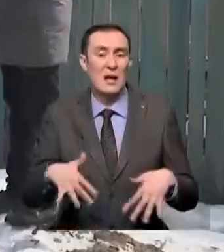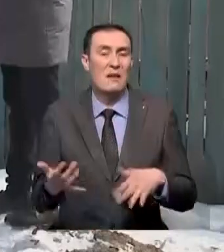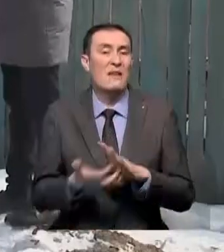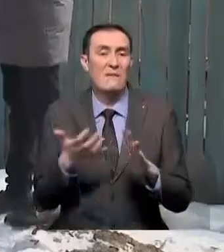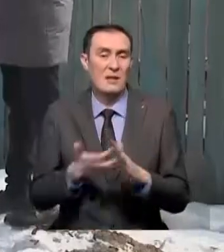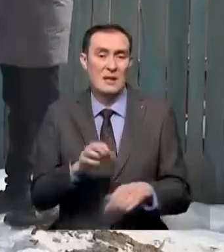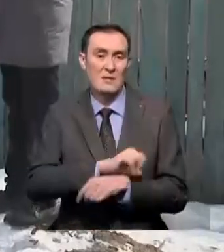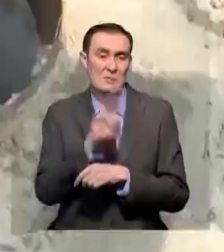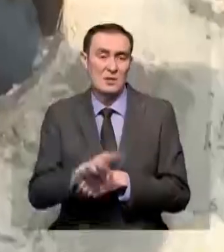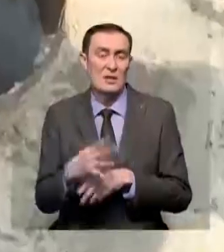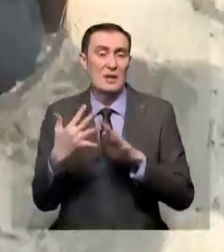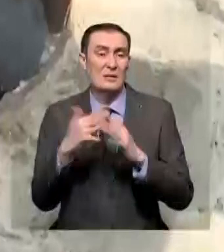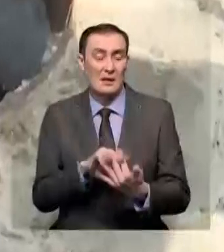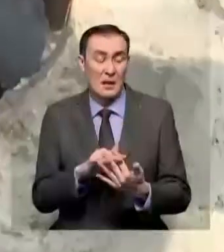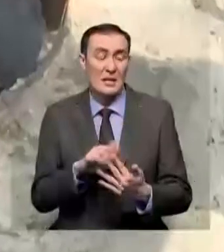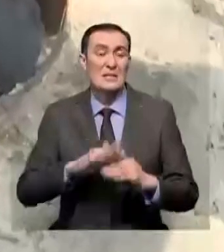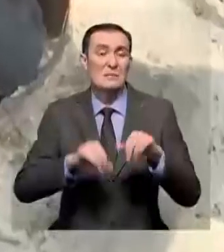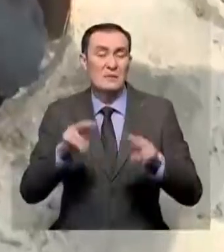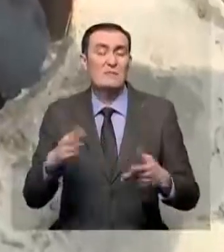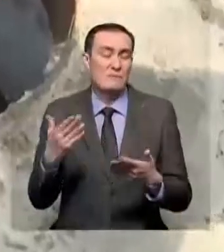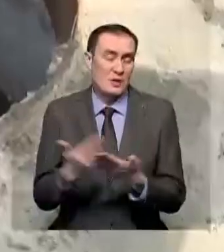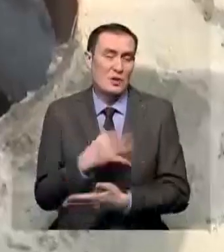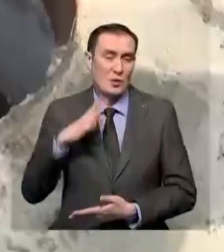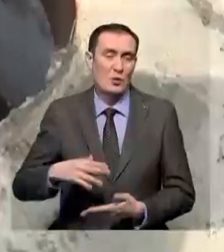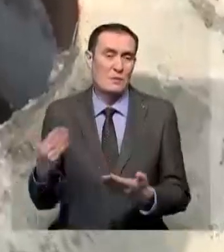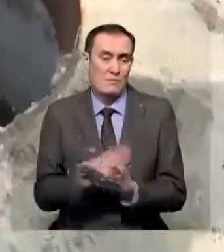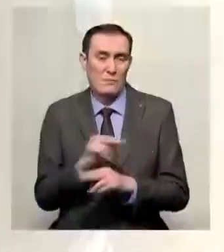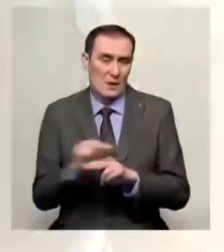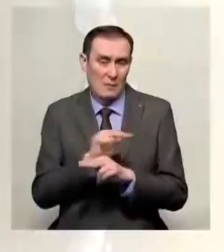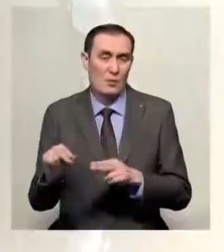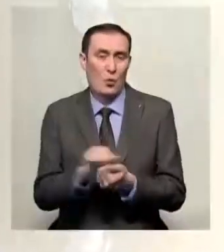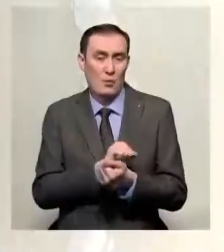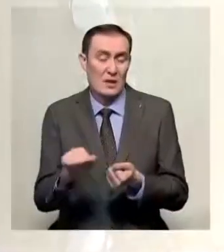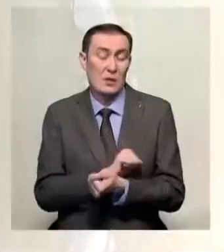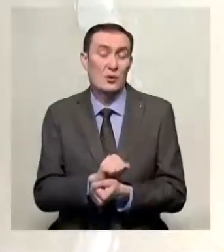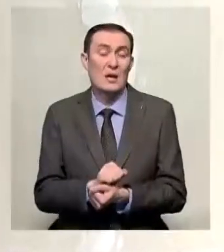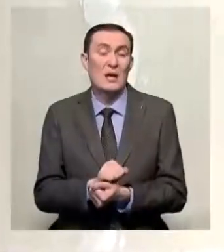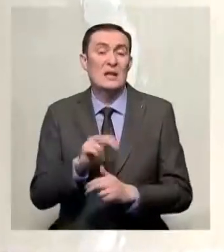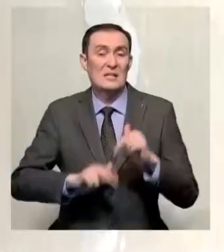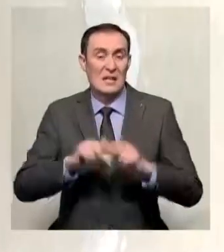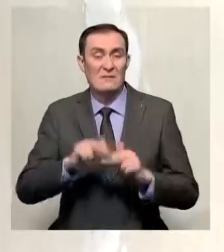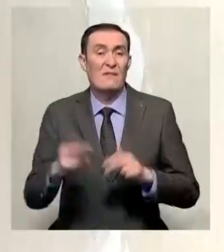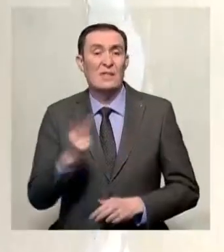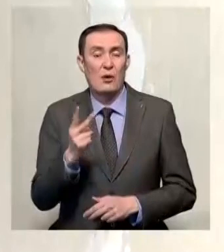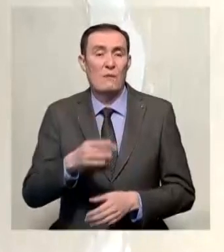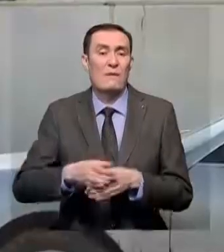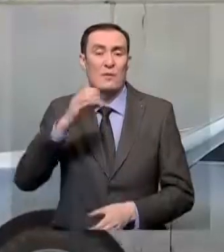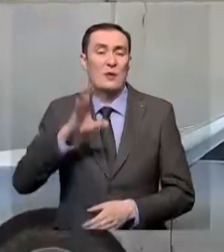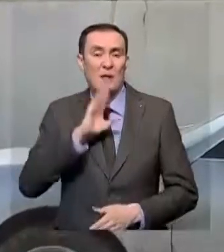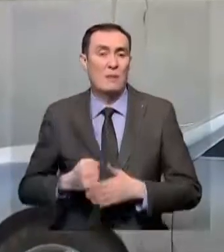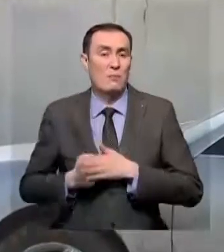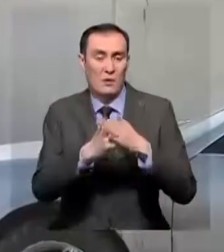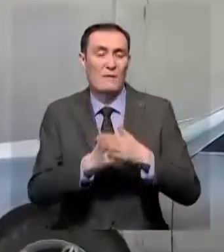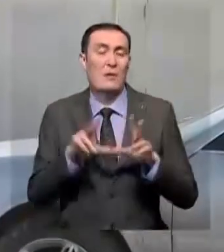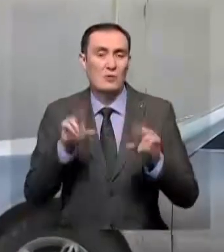для обеспечения всего села. Специалистам пришлось доработать проектно-сметную документацию. Строительство второго водонапорного